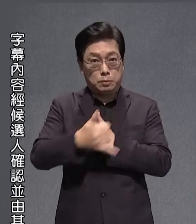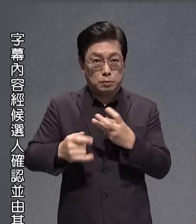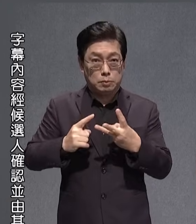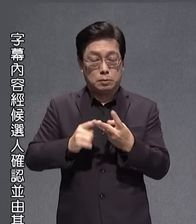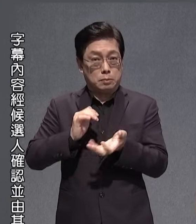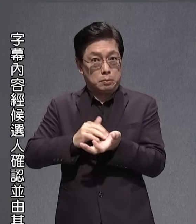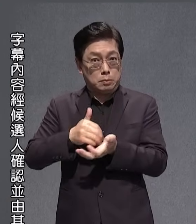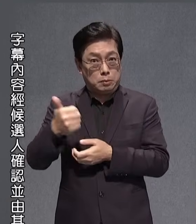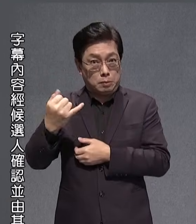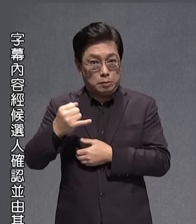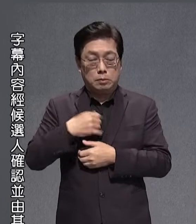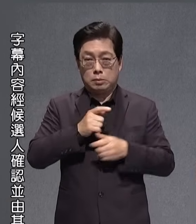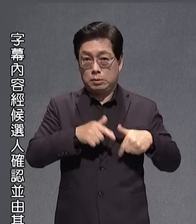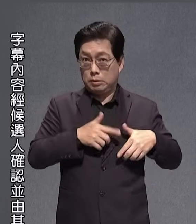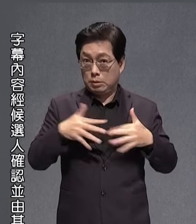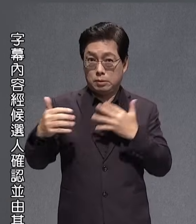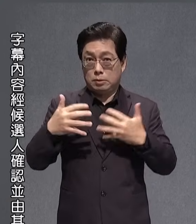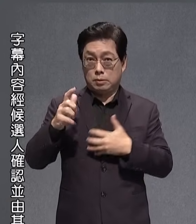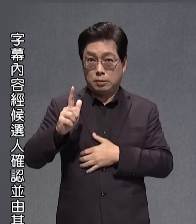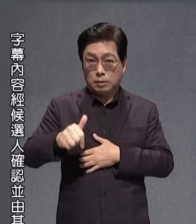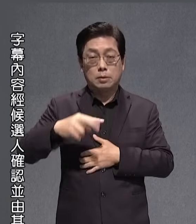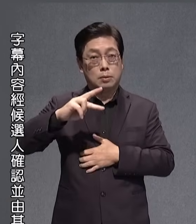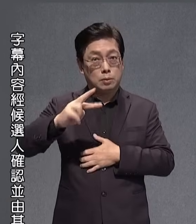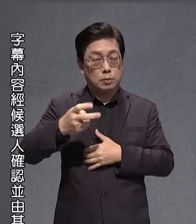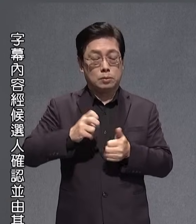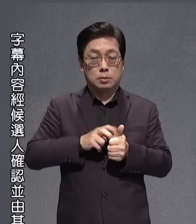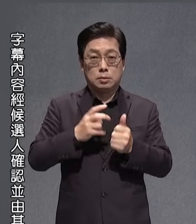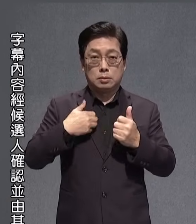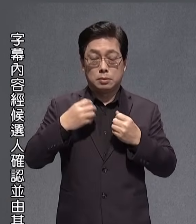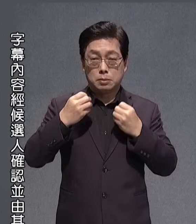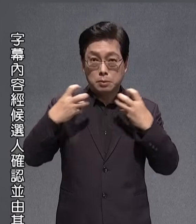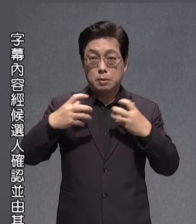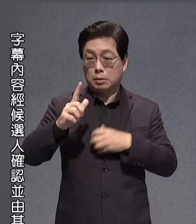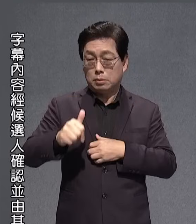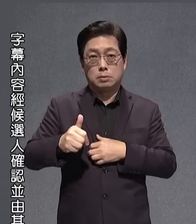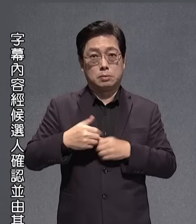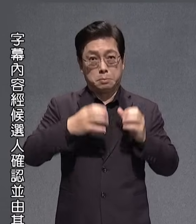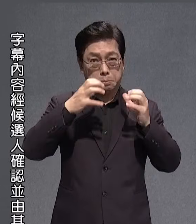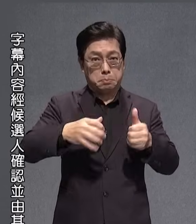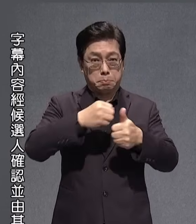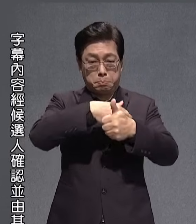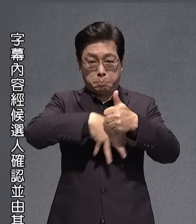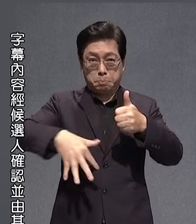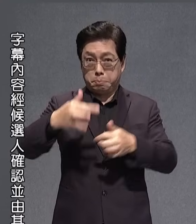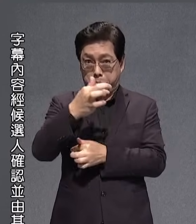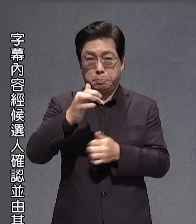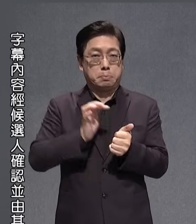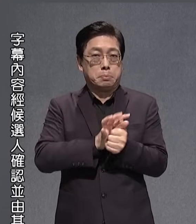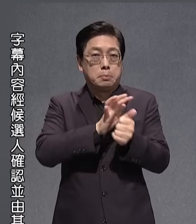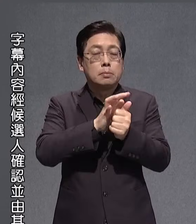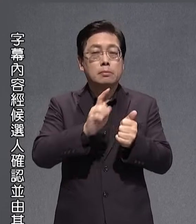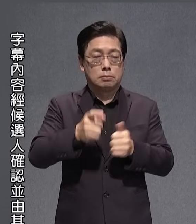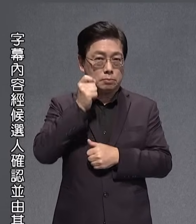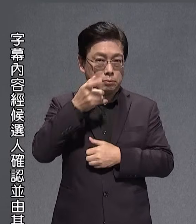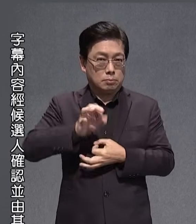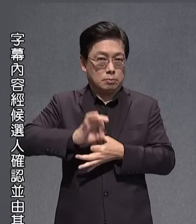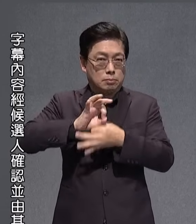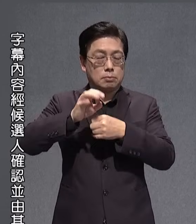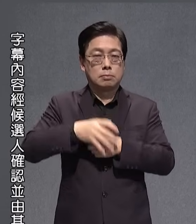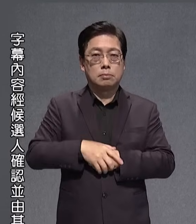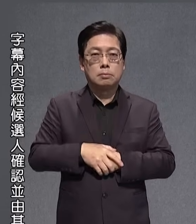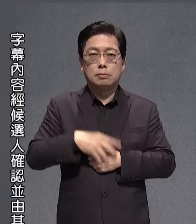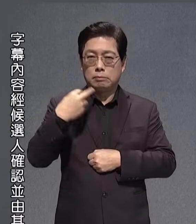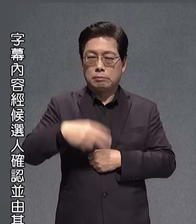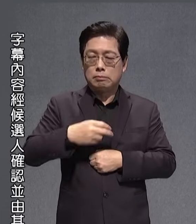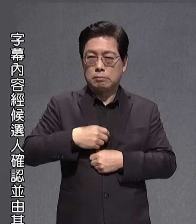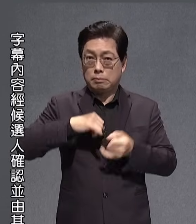护人员、心理咨商师，甚至营养师，要组成一个完整的团队，提高他们的薪资，并制定